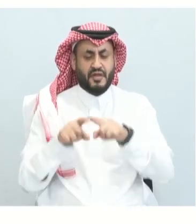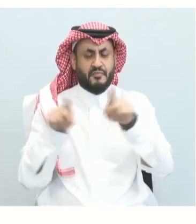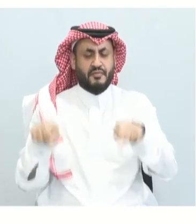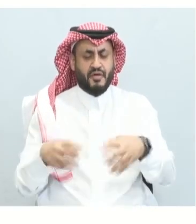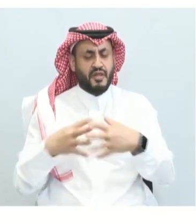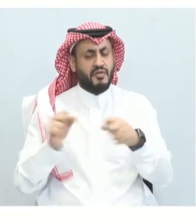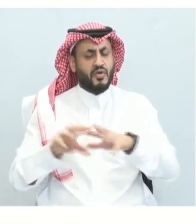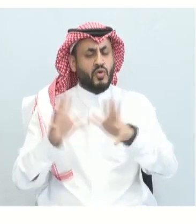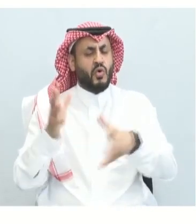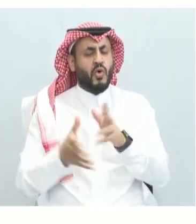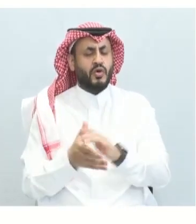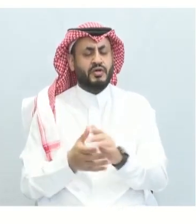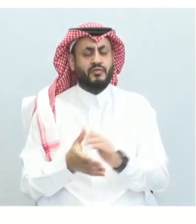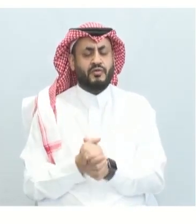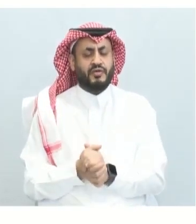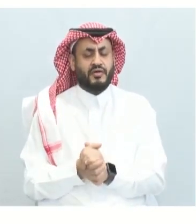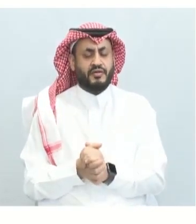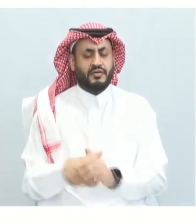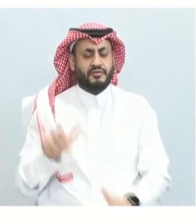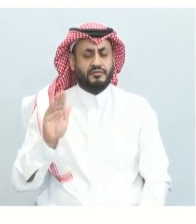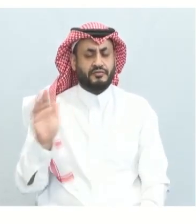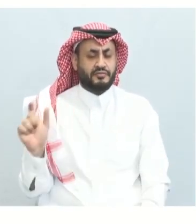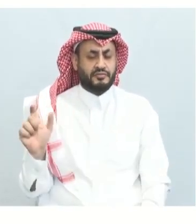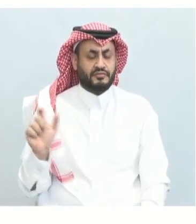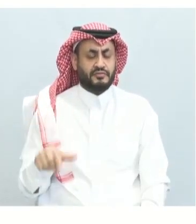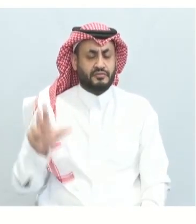بينت ما ما هذه السنن